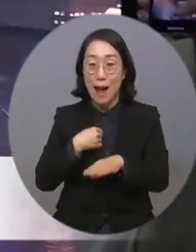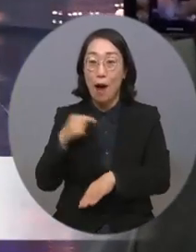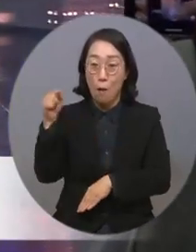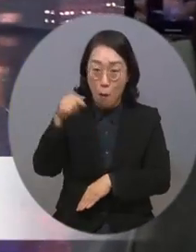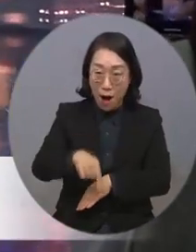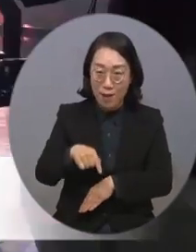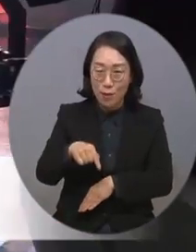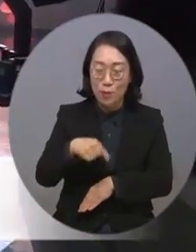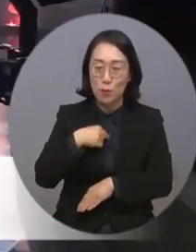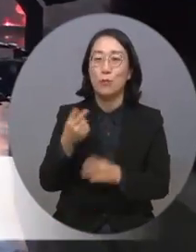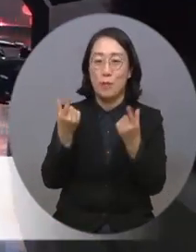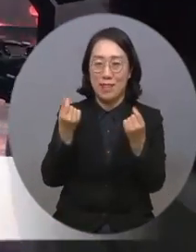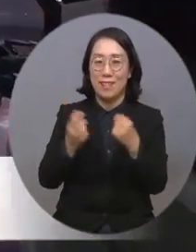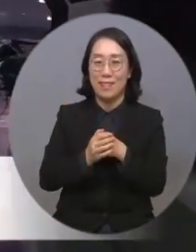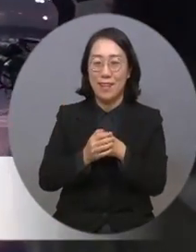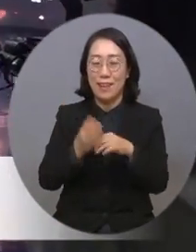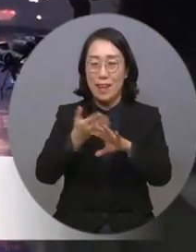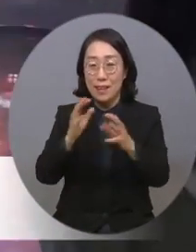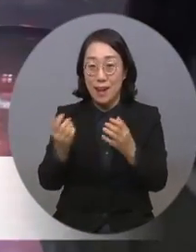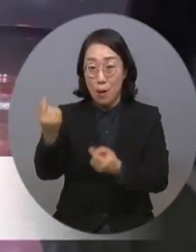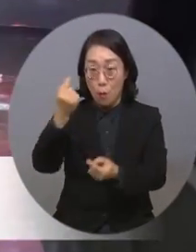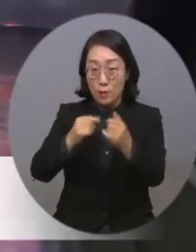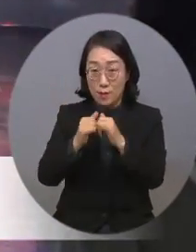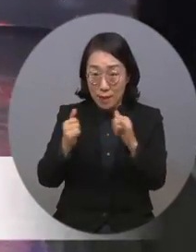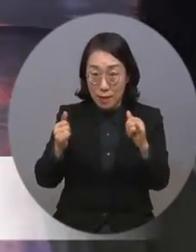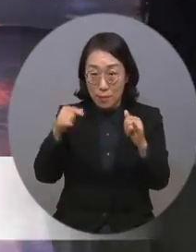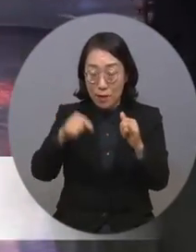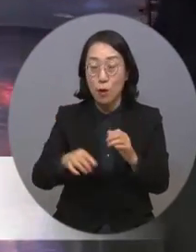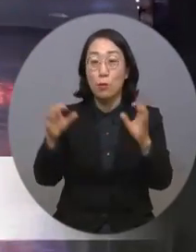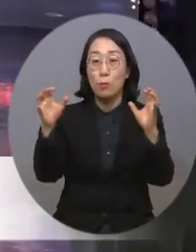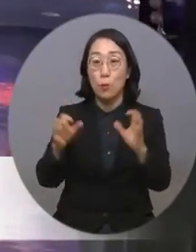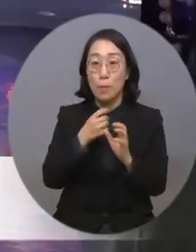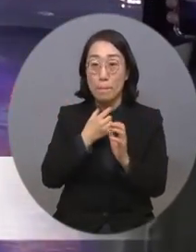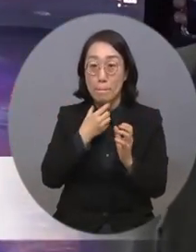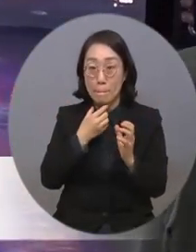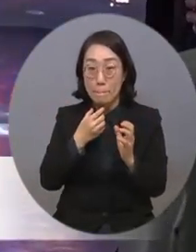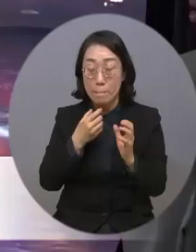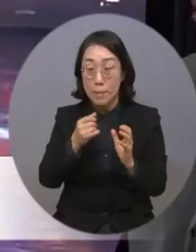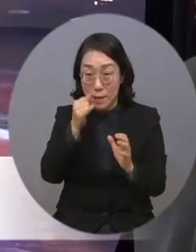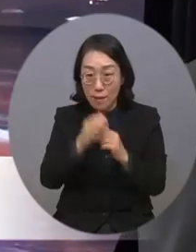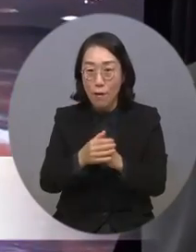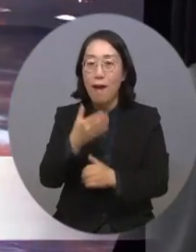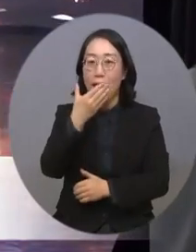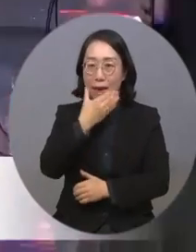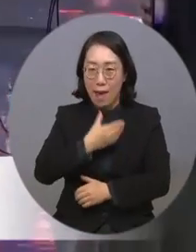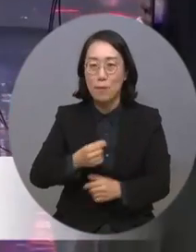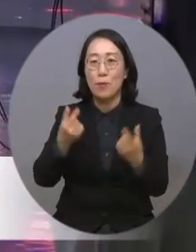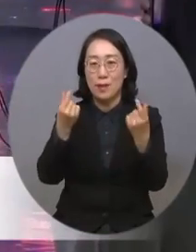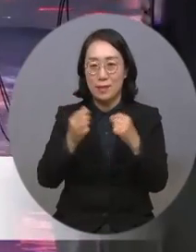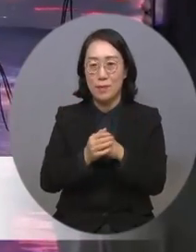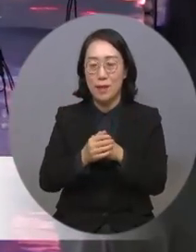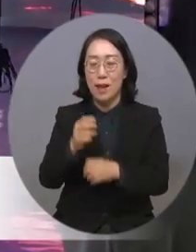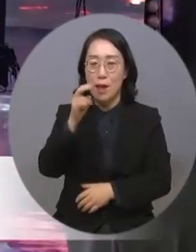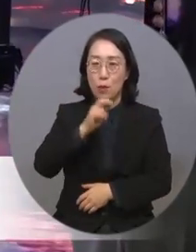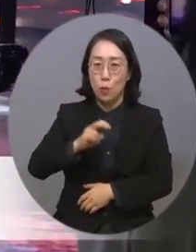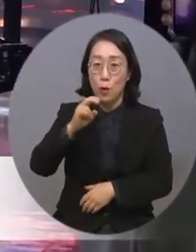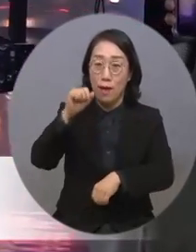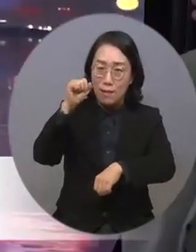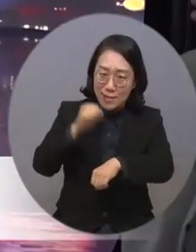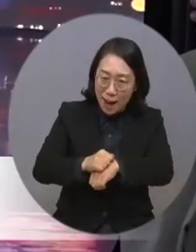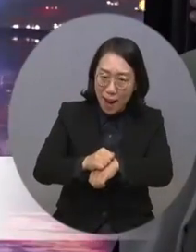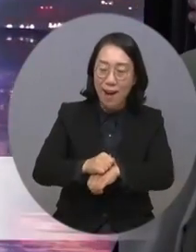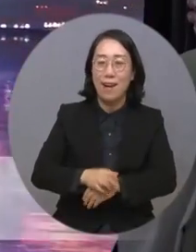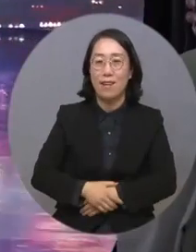해당이 된다고 저는 생각해요. 정말 외국에서 오신 분들을 위해서 이런 행사를 주최할 수 있다는 것만으로도 너무 행복한 것 같습니다. 노래를 엄청